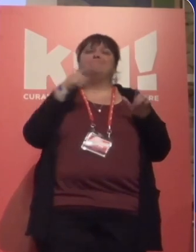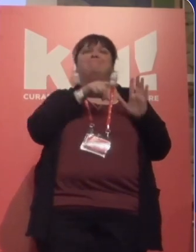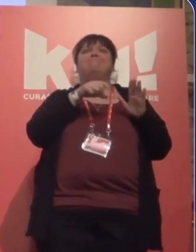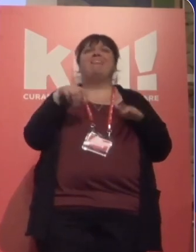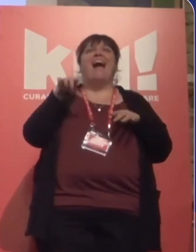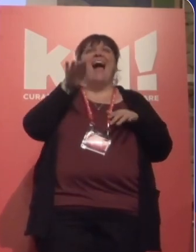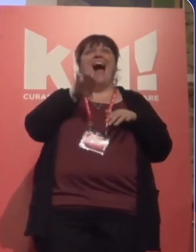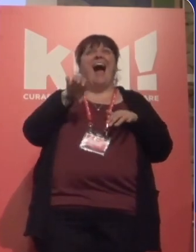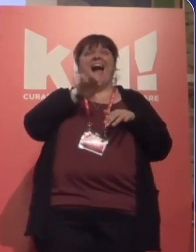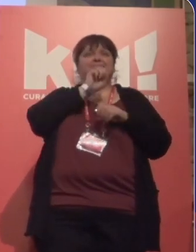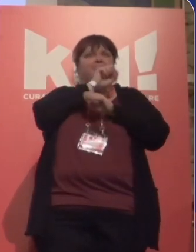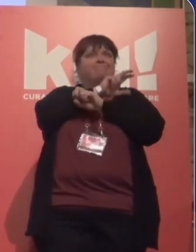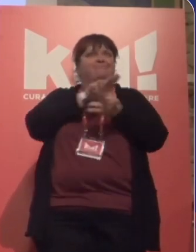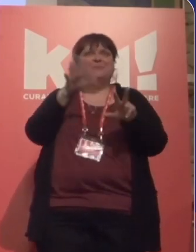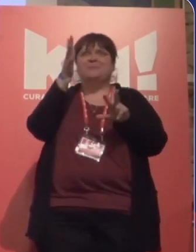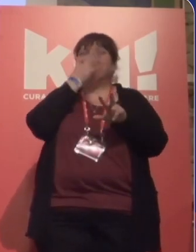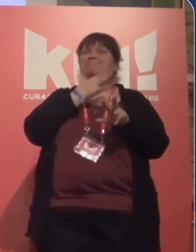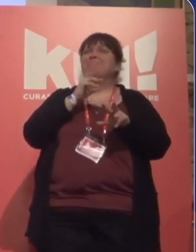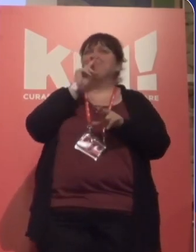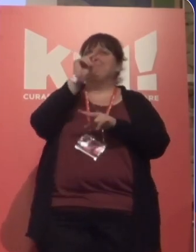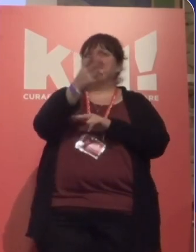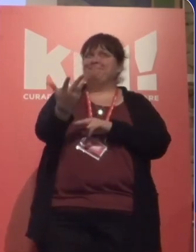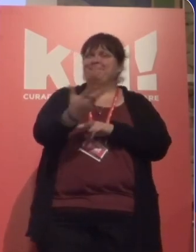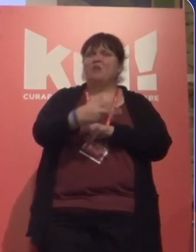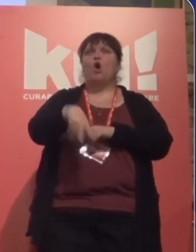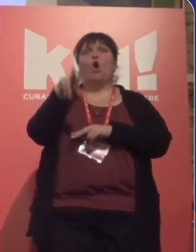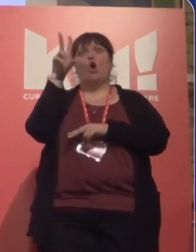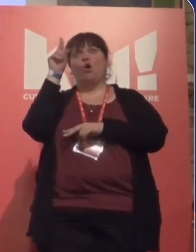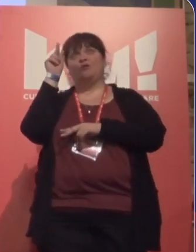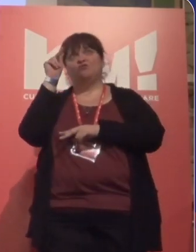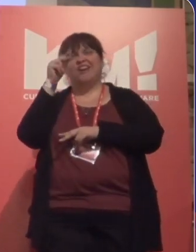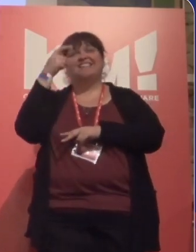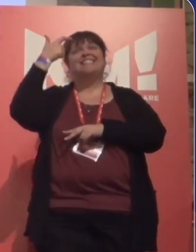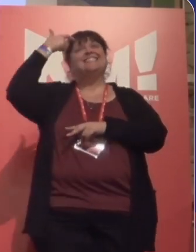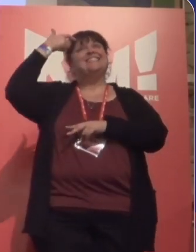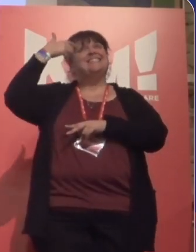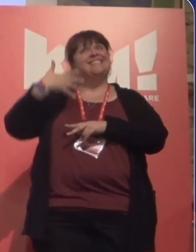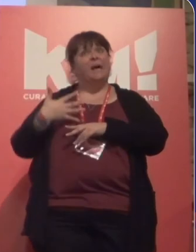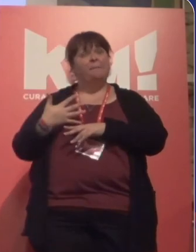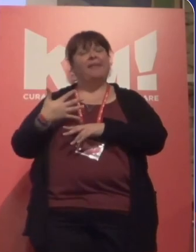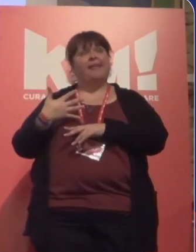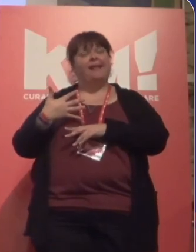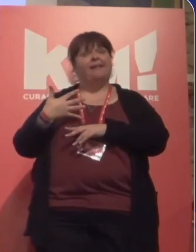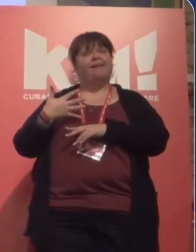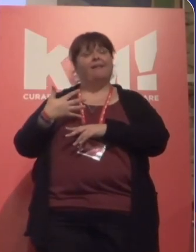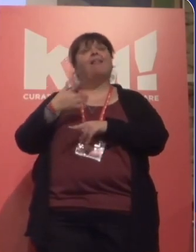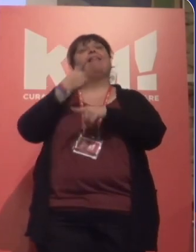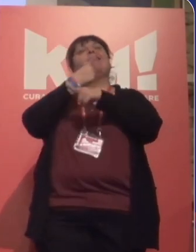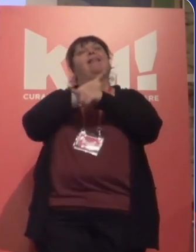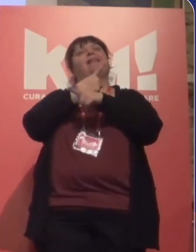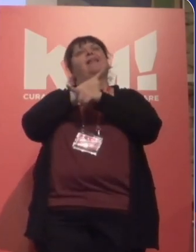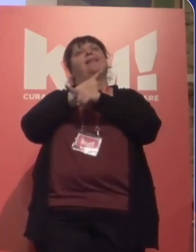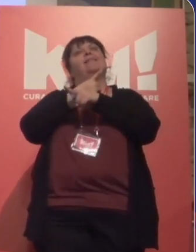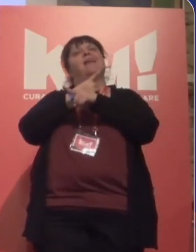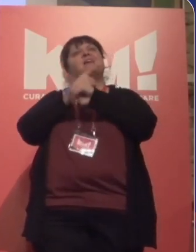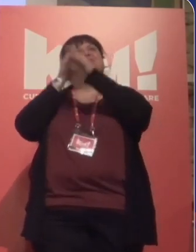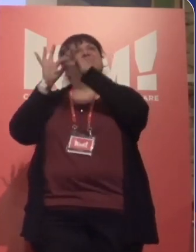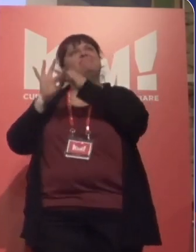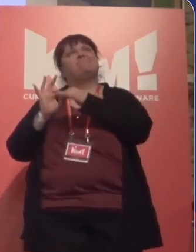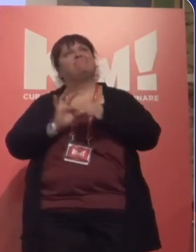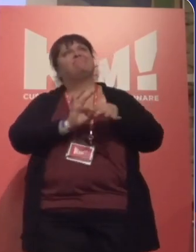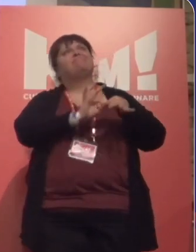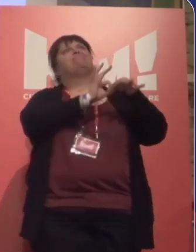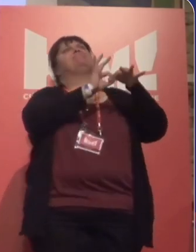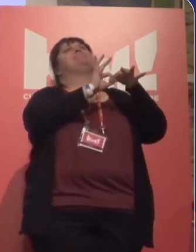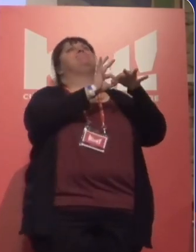sapere devono essere anche al servizio di una grande capacità di visione e di una grande